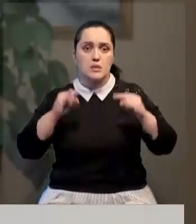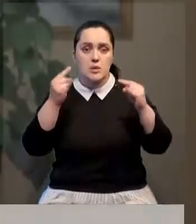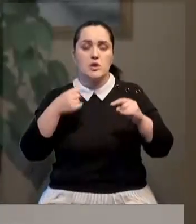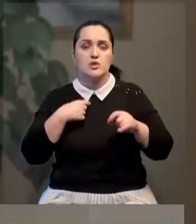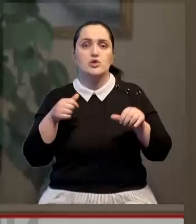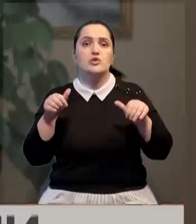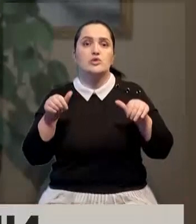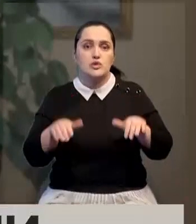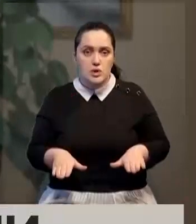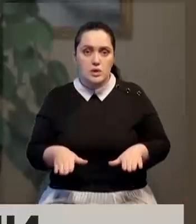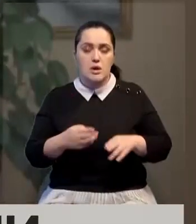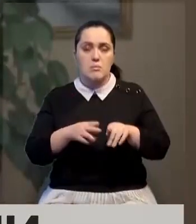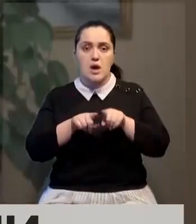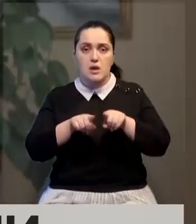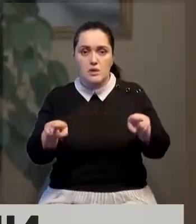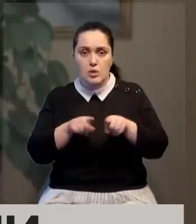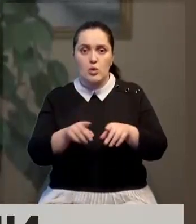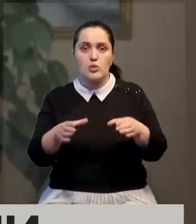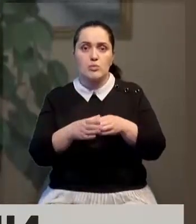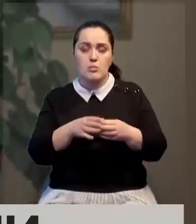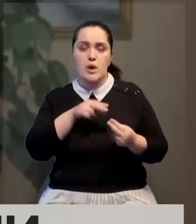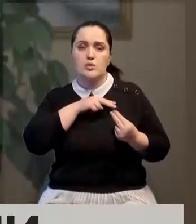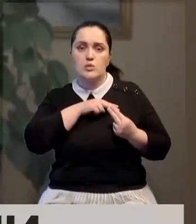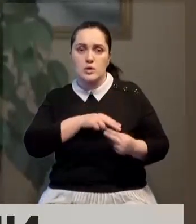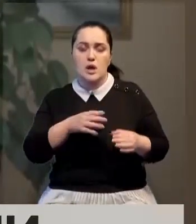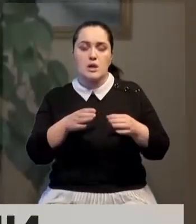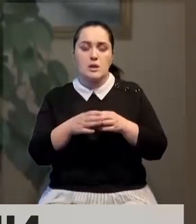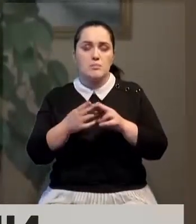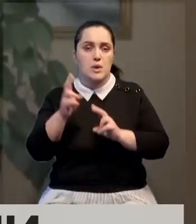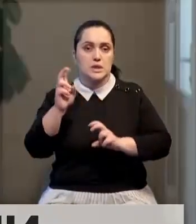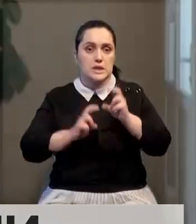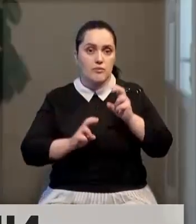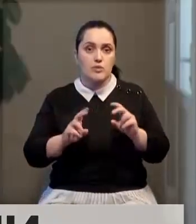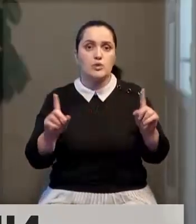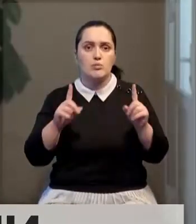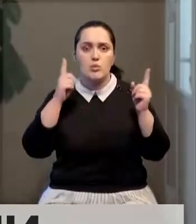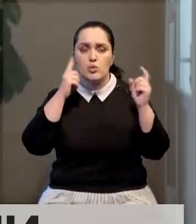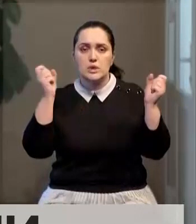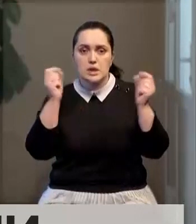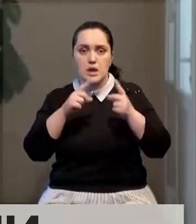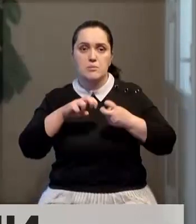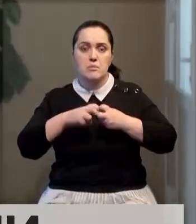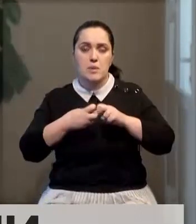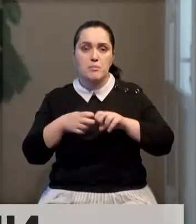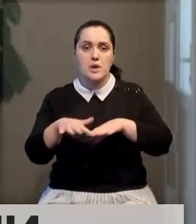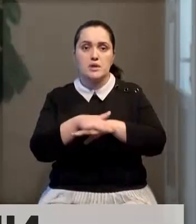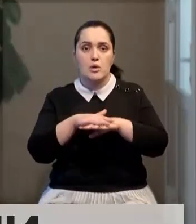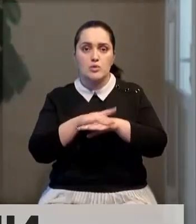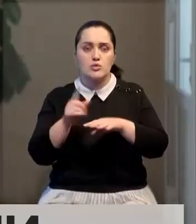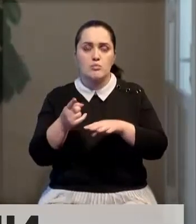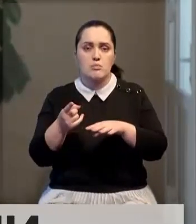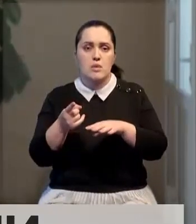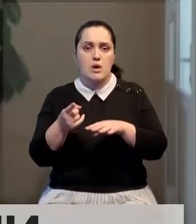решение агитационной группы посетить трудовой коллектив этого завода. Для того, чтобы узнать проблемы народа, чтобы взять их на